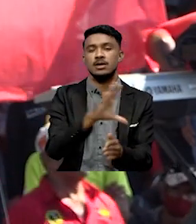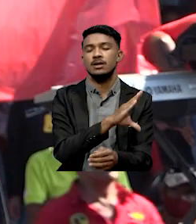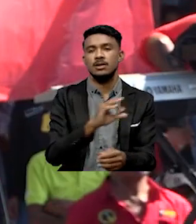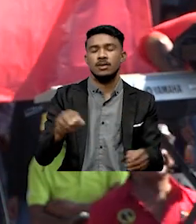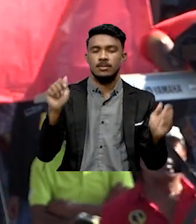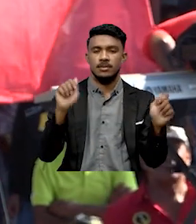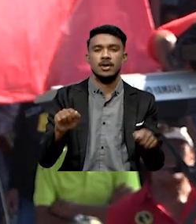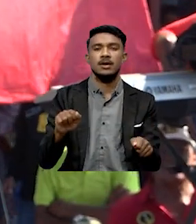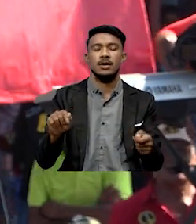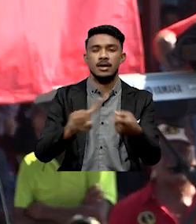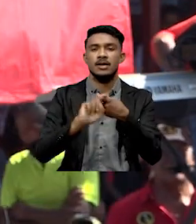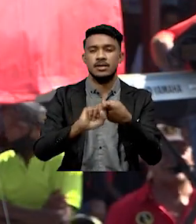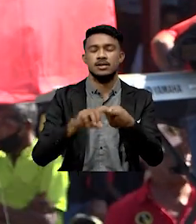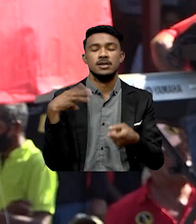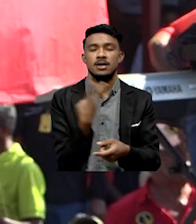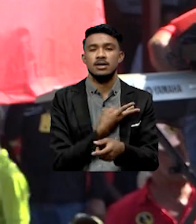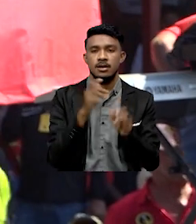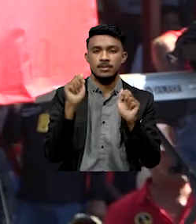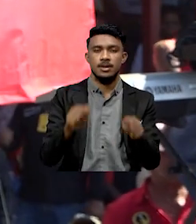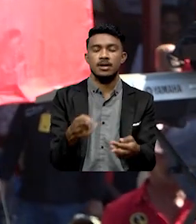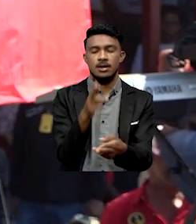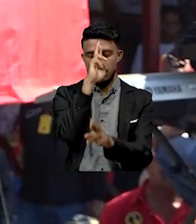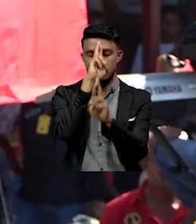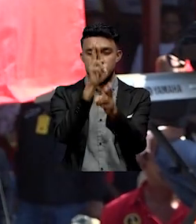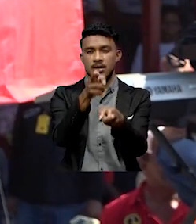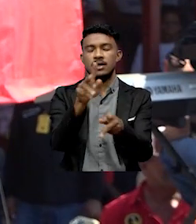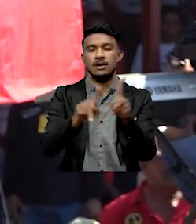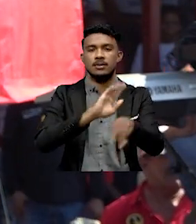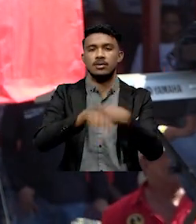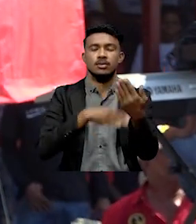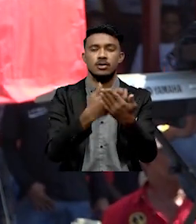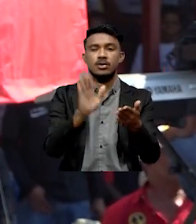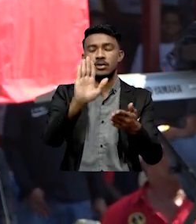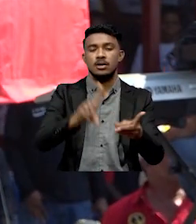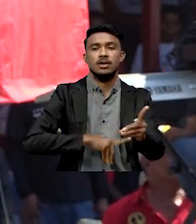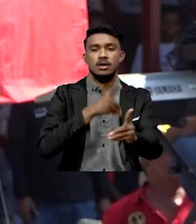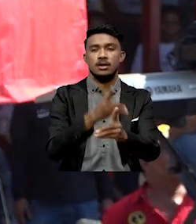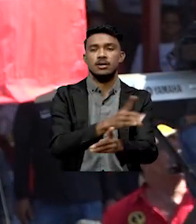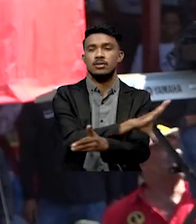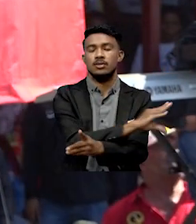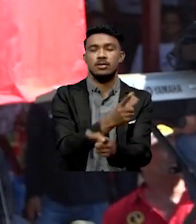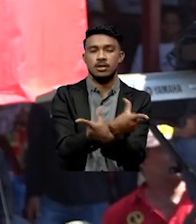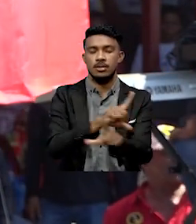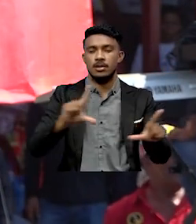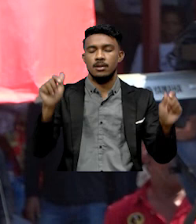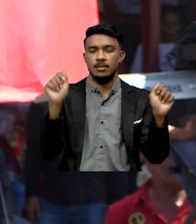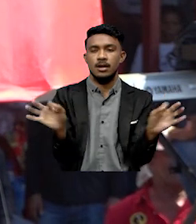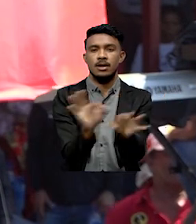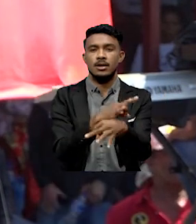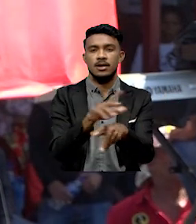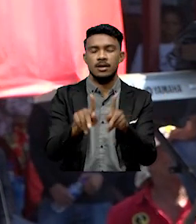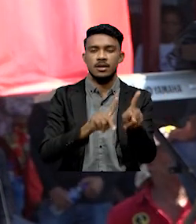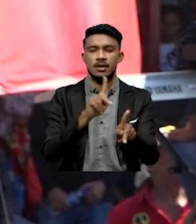tu ho dibele kesita, atu bele respeita, povo ho totu nia direitu ho nia liberdade. Atu bela hadia povo nia